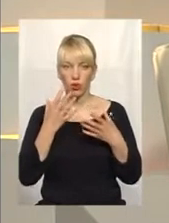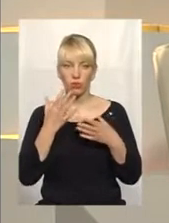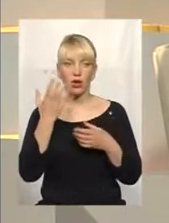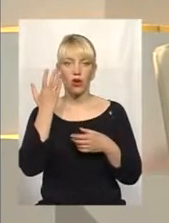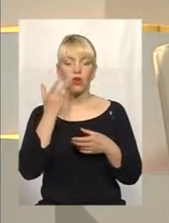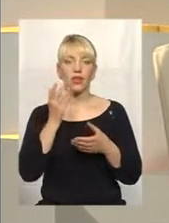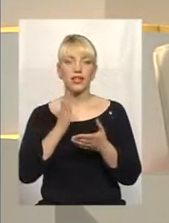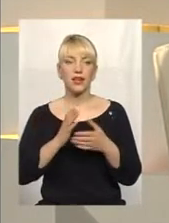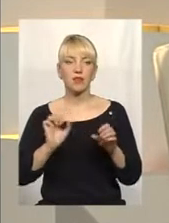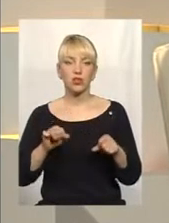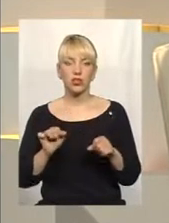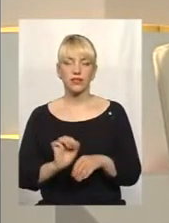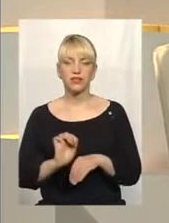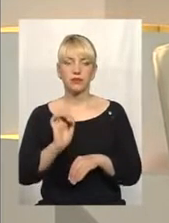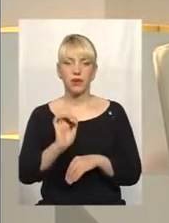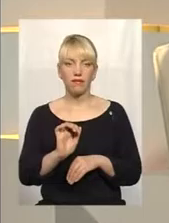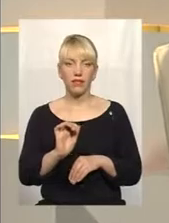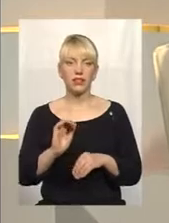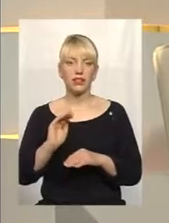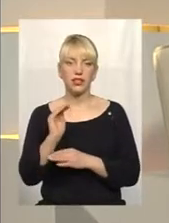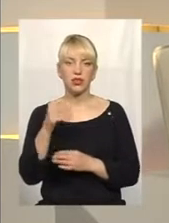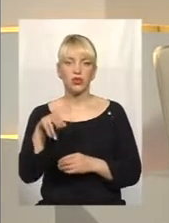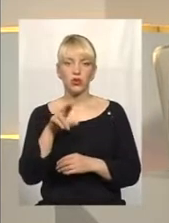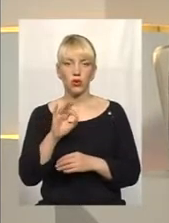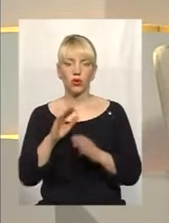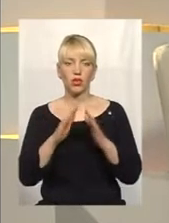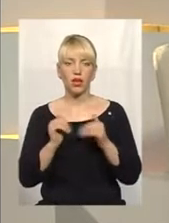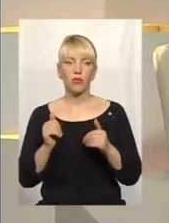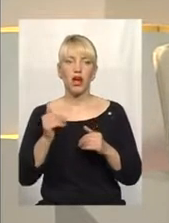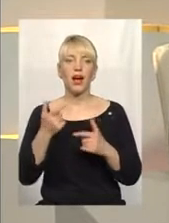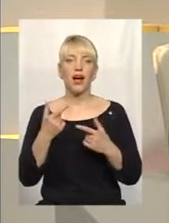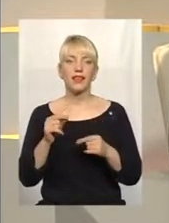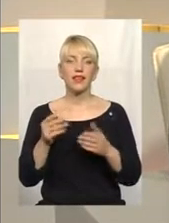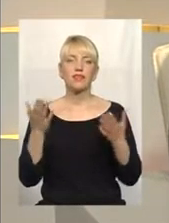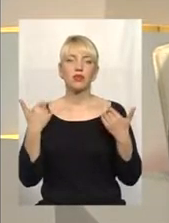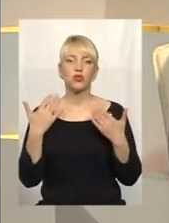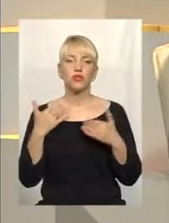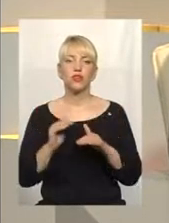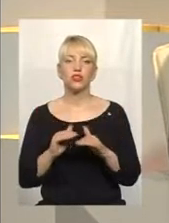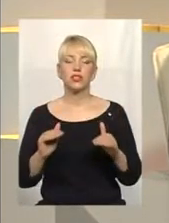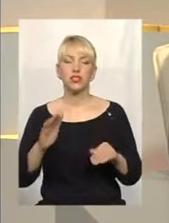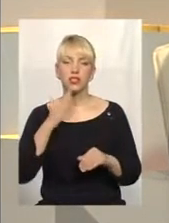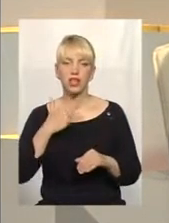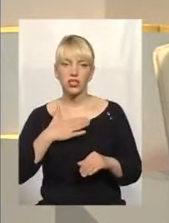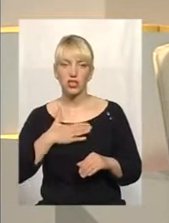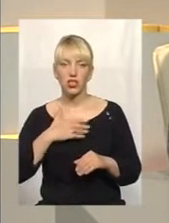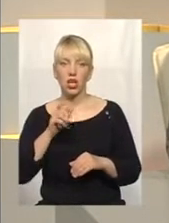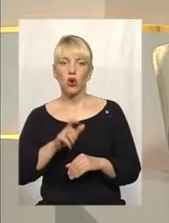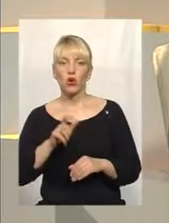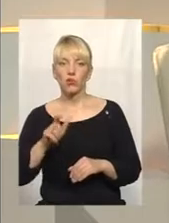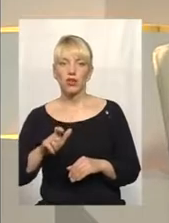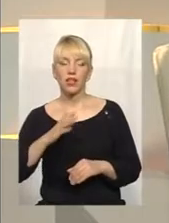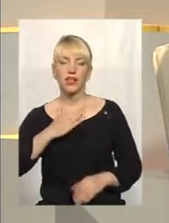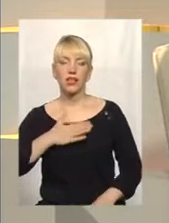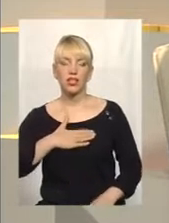є можливість відправити дитину до табору. А де відпочивають діти наших громадян,